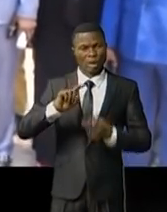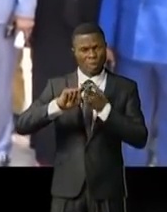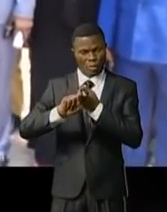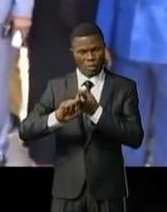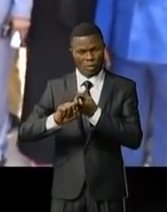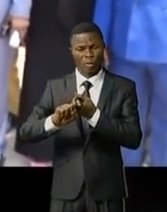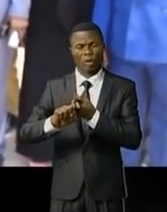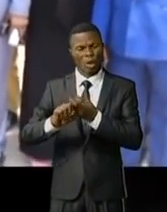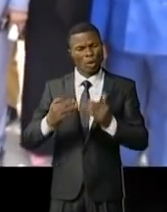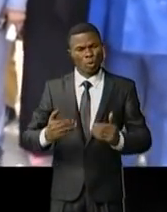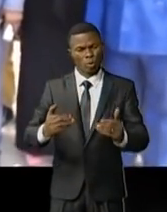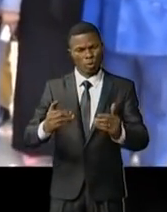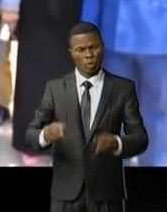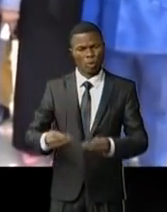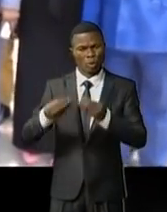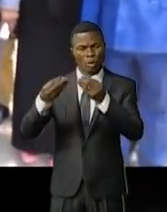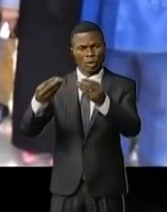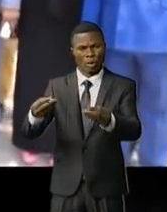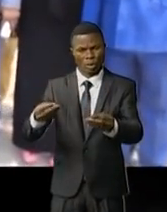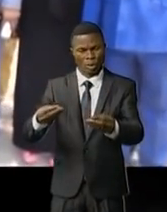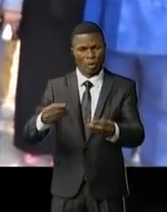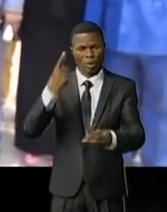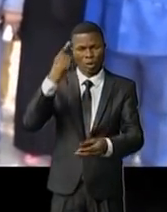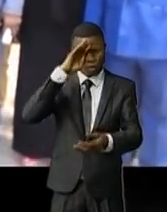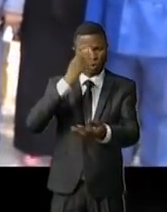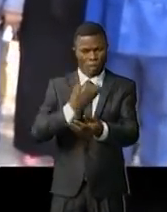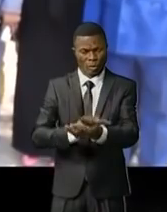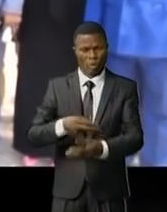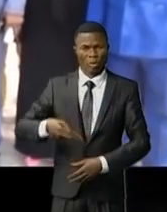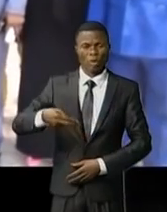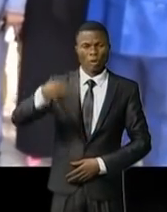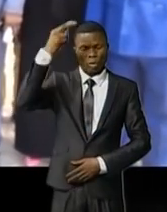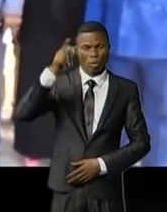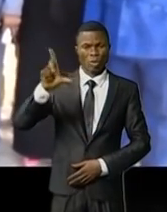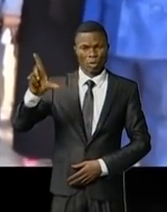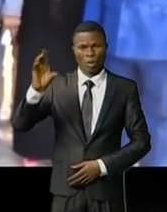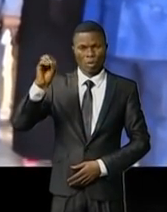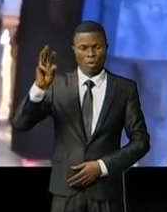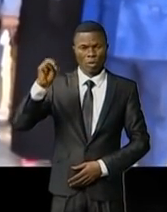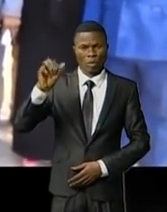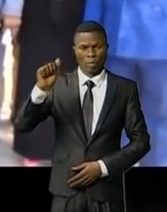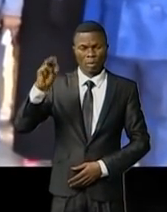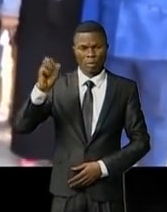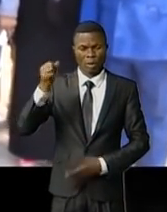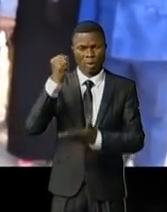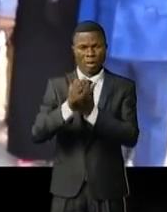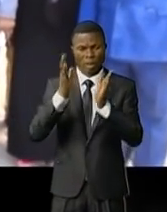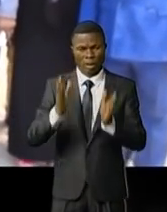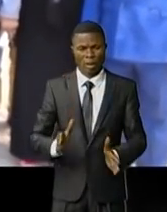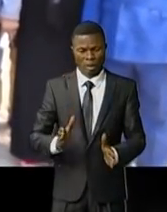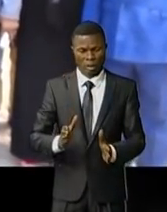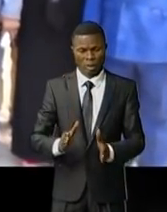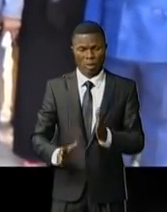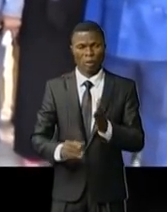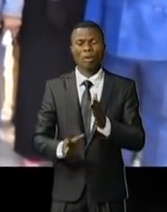qu'il ne cesse de placer en l'un des fils du Haut-Lomami, nous citons l'ambassadeur